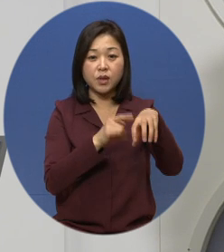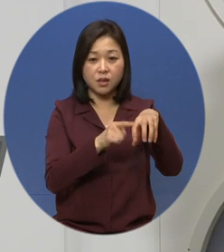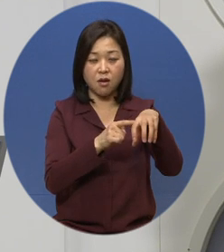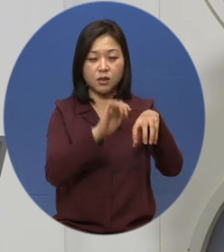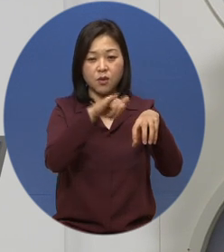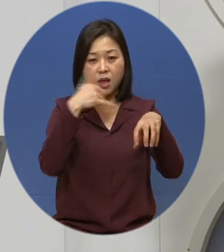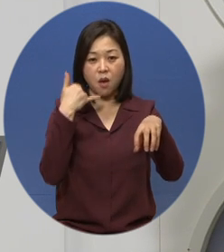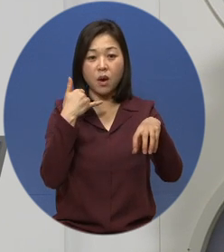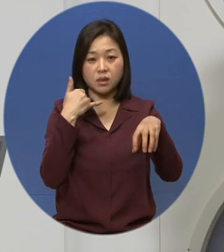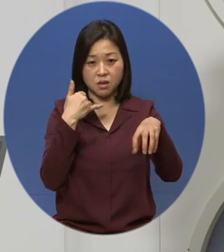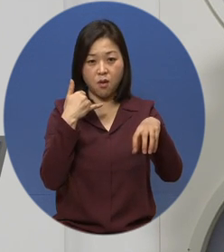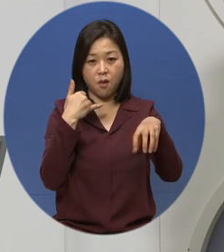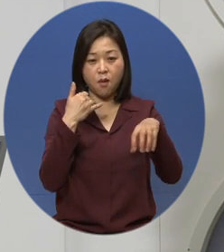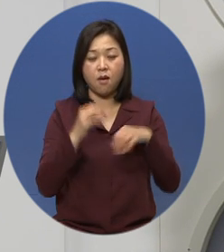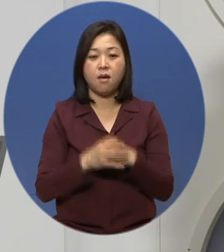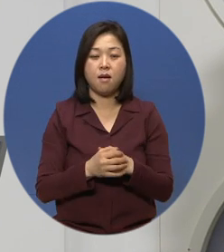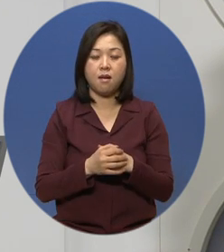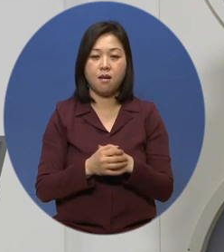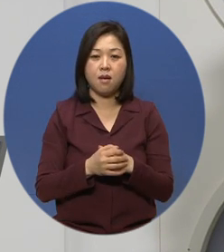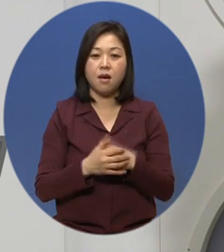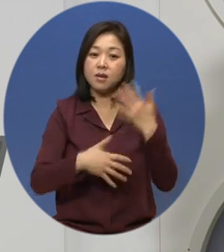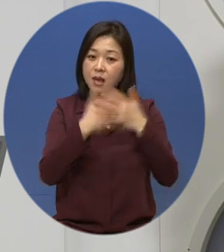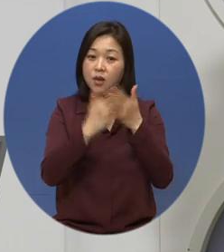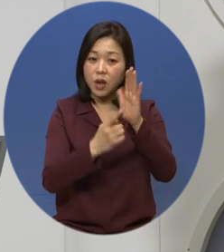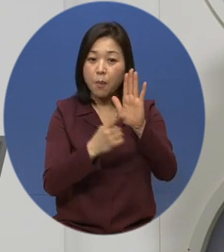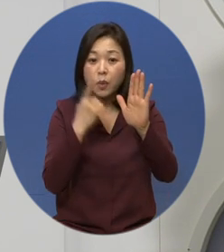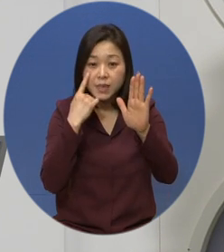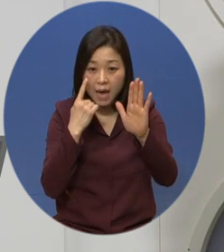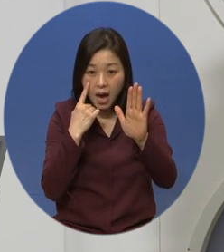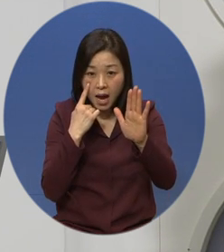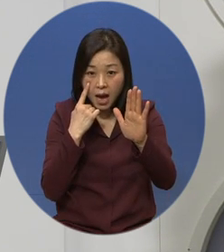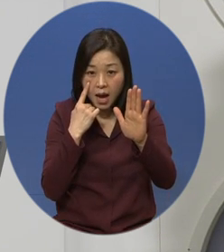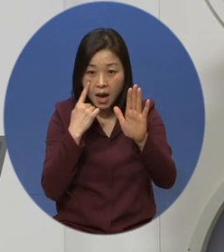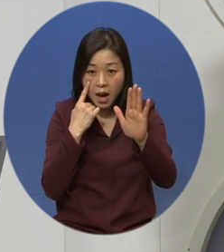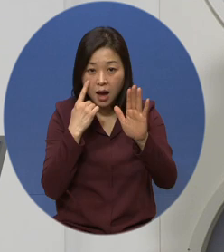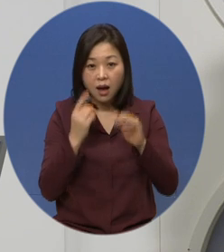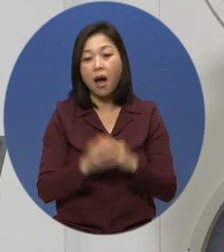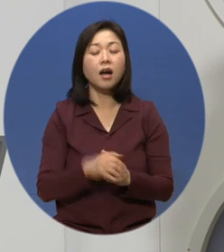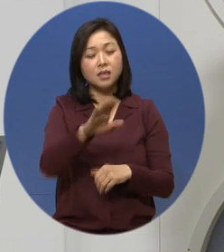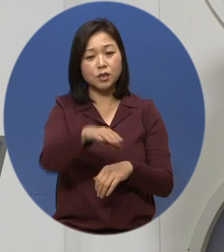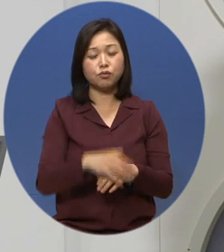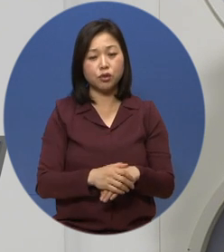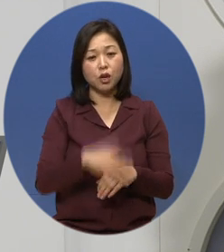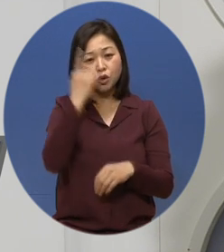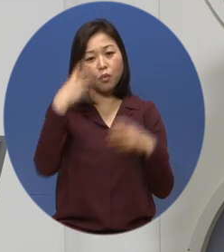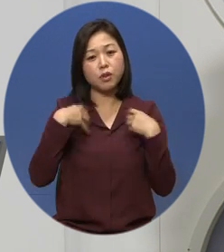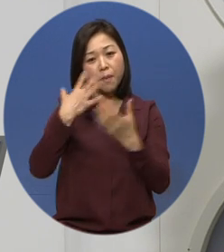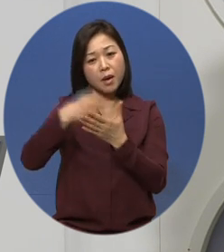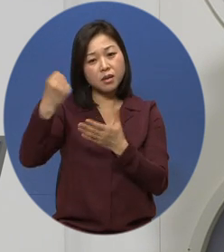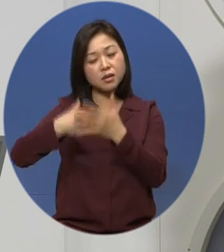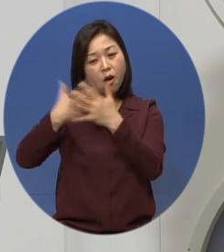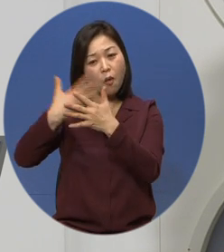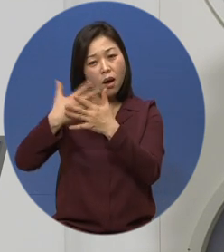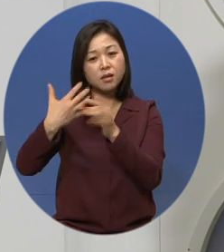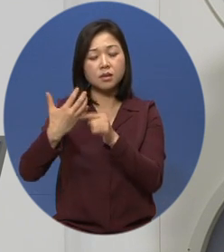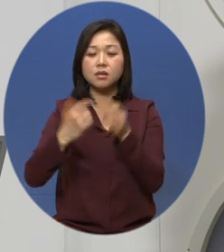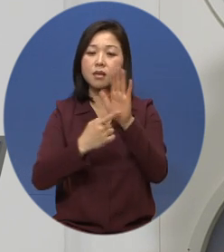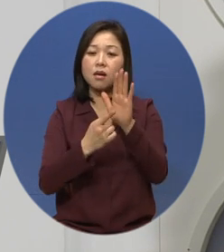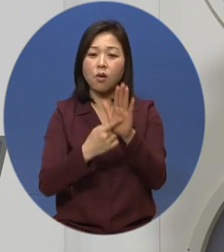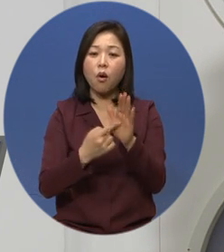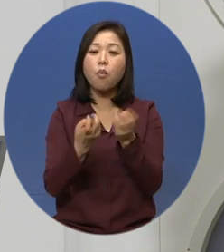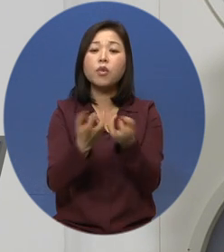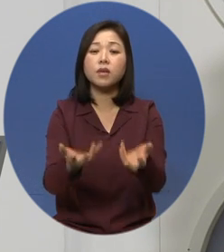저기 전화가 와서 아 상영을 좀 합시다 라고 해서 아니 정부에서 뺏어가 섬 웃을 상류